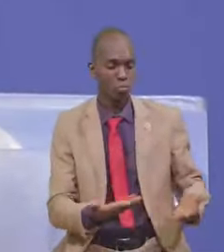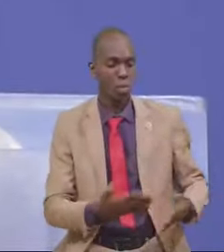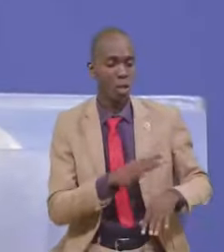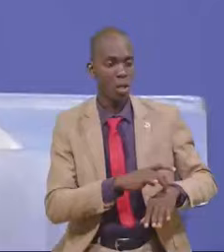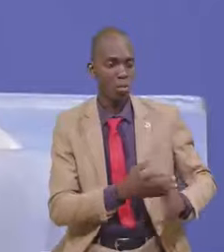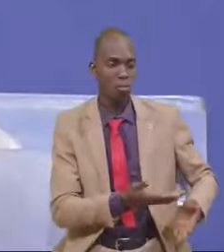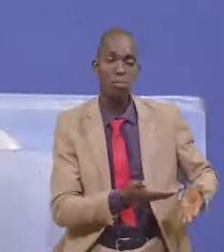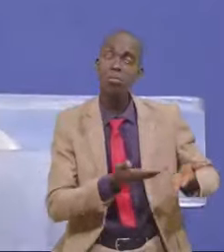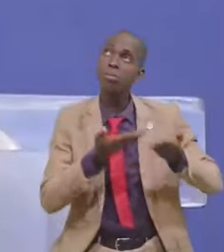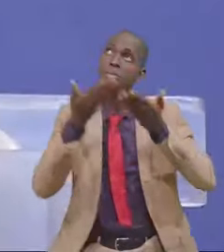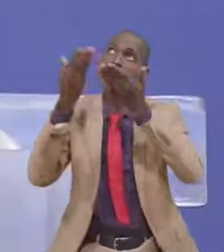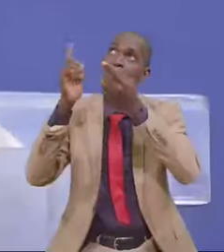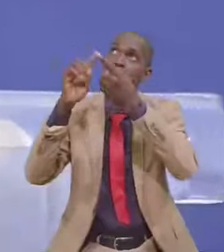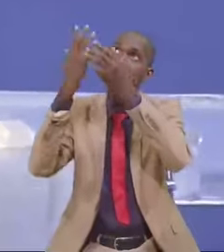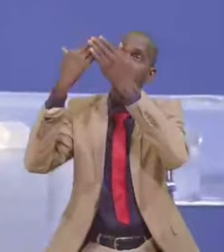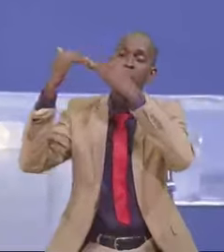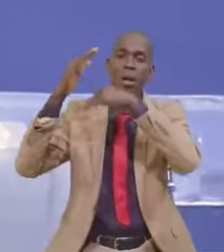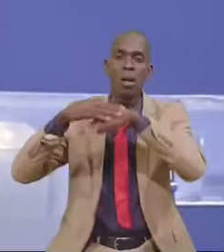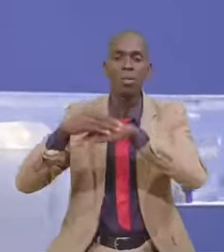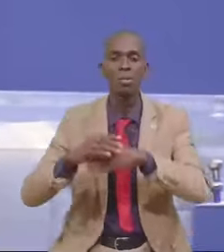de la terre au ciel.